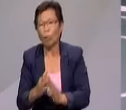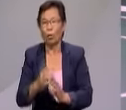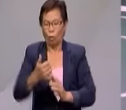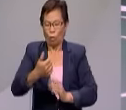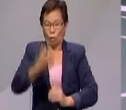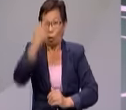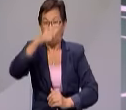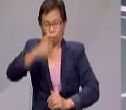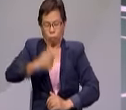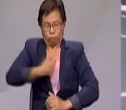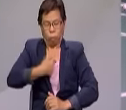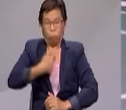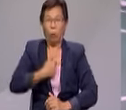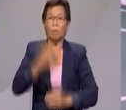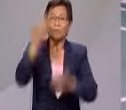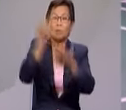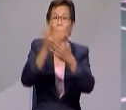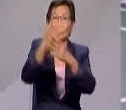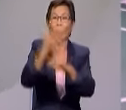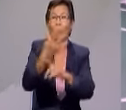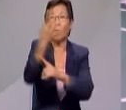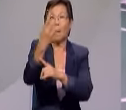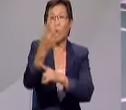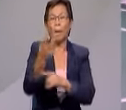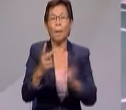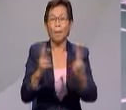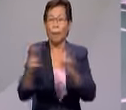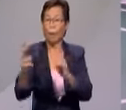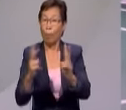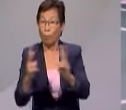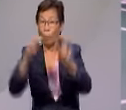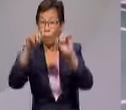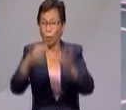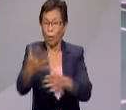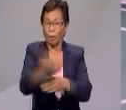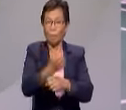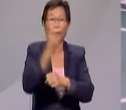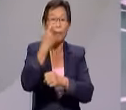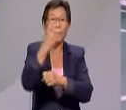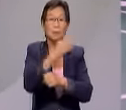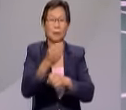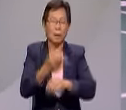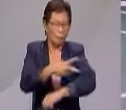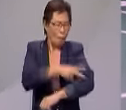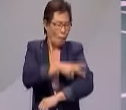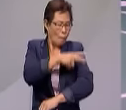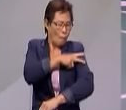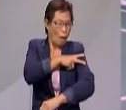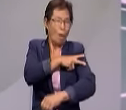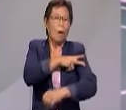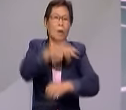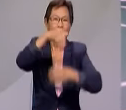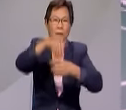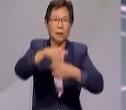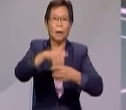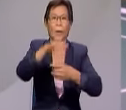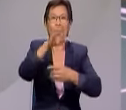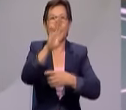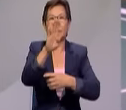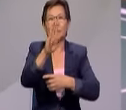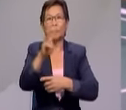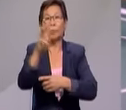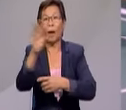sendiri. Pun begitu sehingga April nanti pasangan bergu itu masih berpeluang untuk mengutip mata dan menaikkan ranking dalam Persekutuan Badminton Dunia